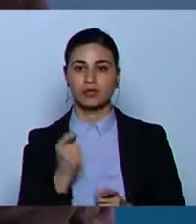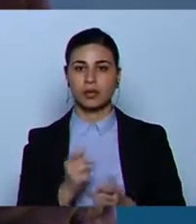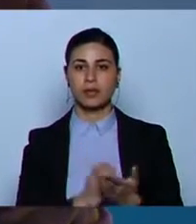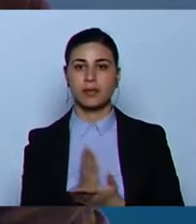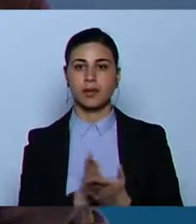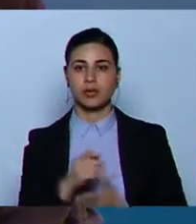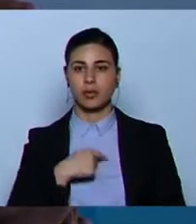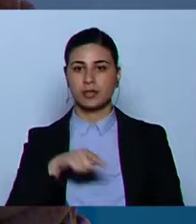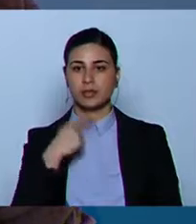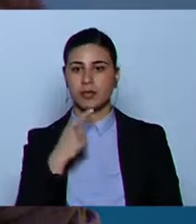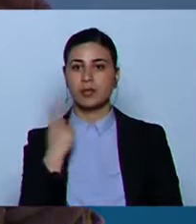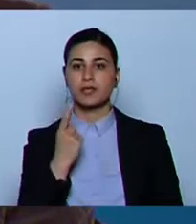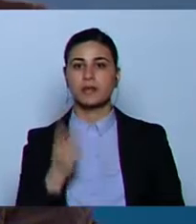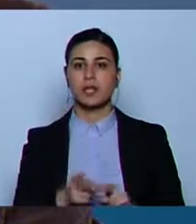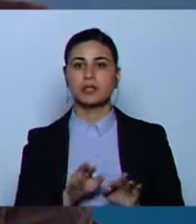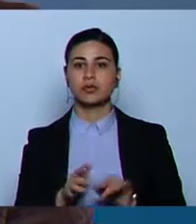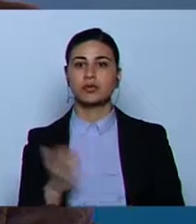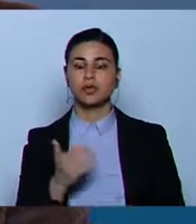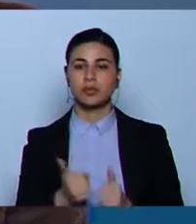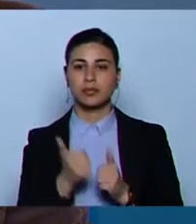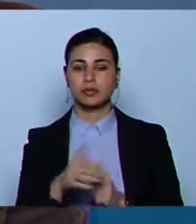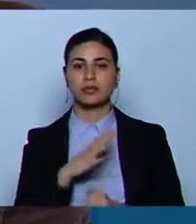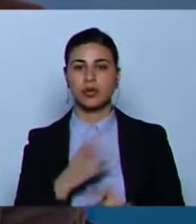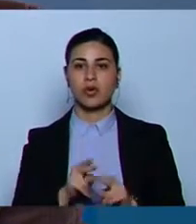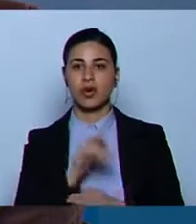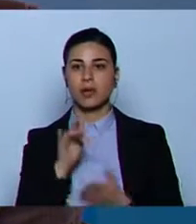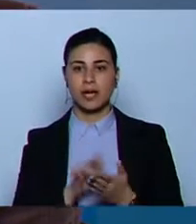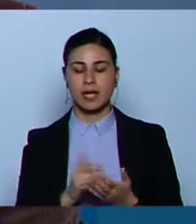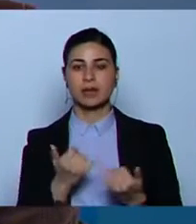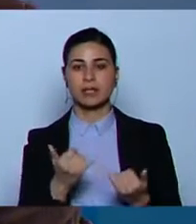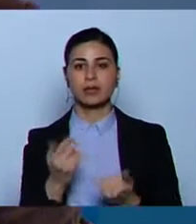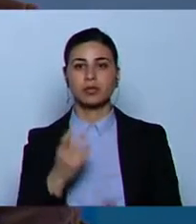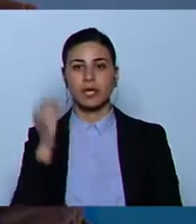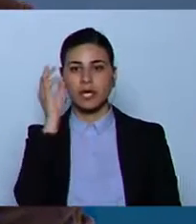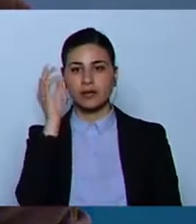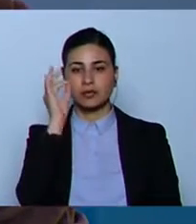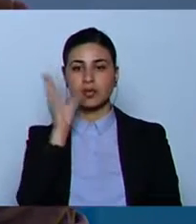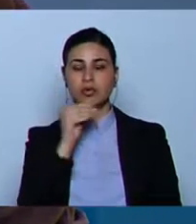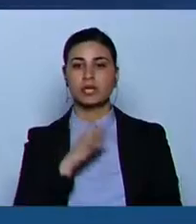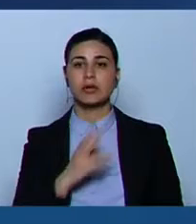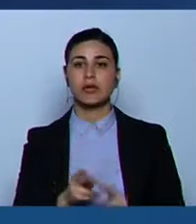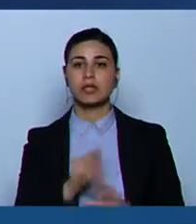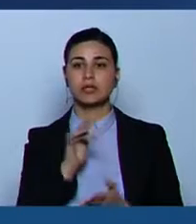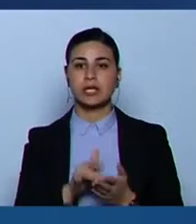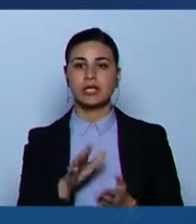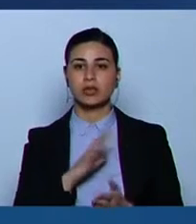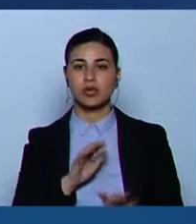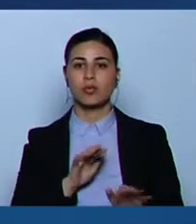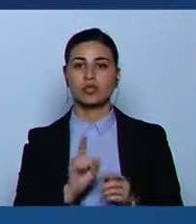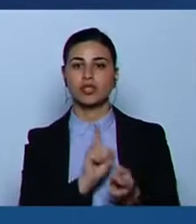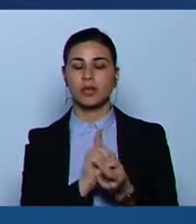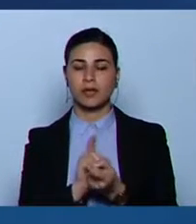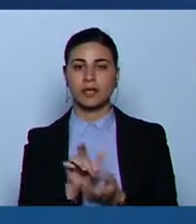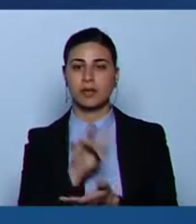მიმართულებას გულისხმობ? პირველი, ის პროცესი, რომელიც წინ უძღოდა ამ ქალაქების გამოყოფას, ეს უნდა გავიხსენოთ. როცა გამოიყო ეს ქალაქები, ამას წინ უძღოდა პროცესი